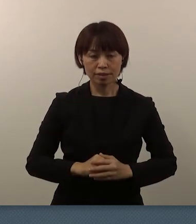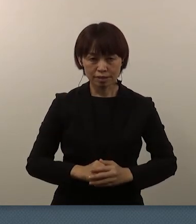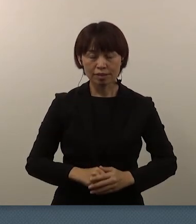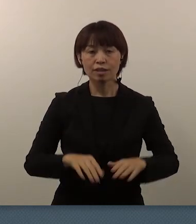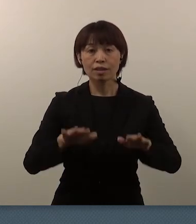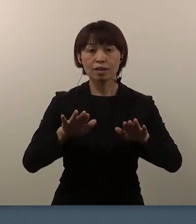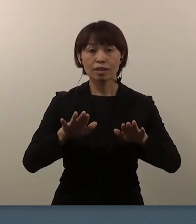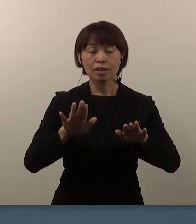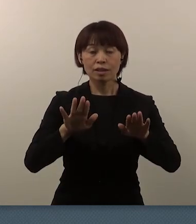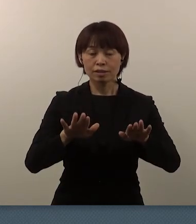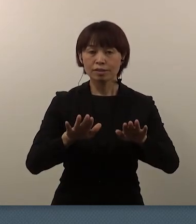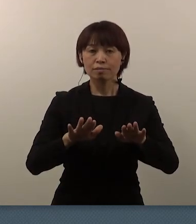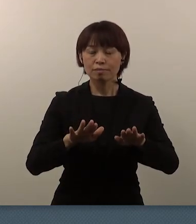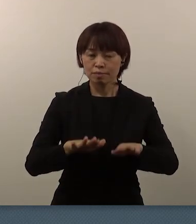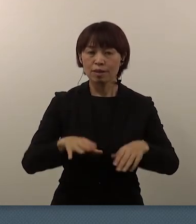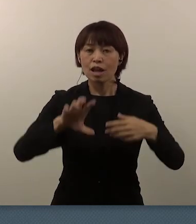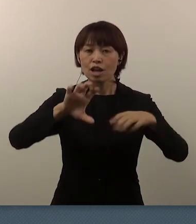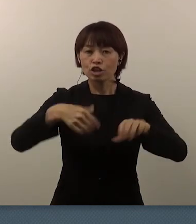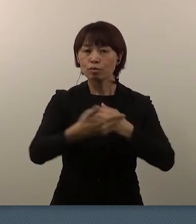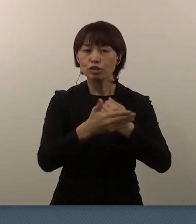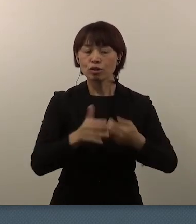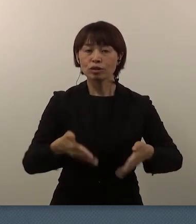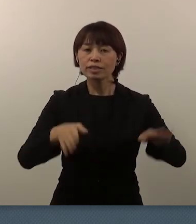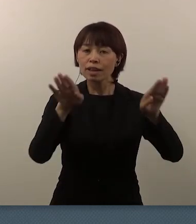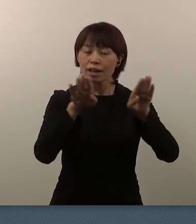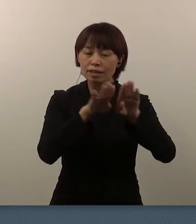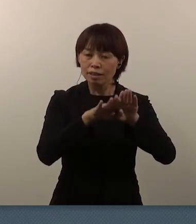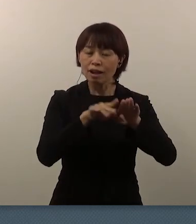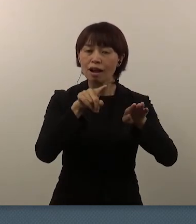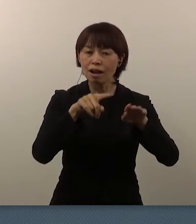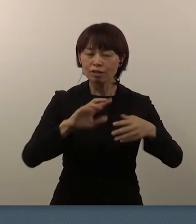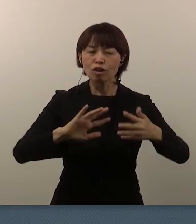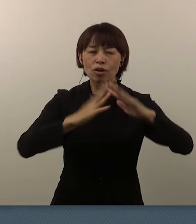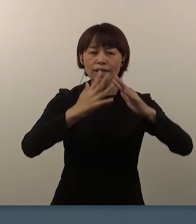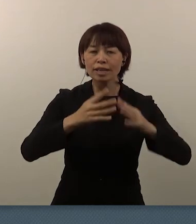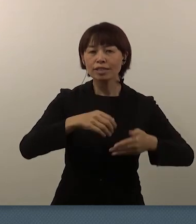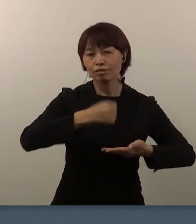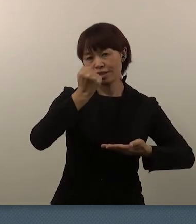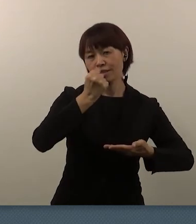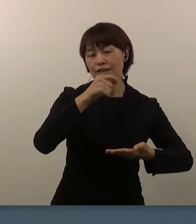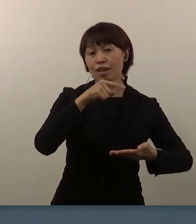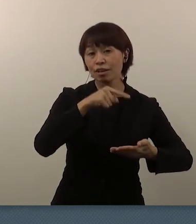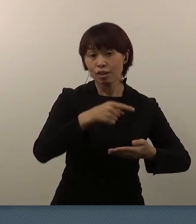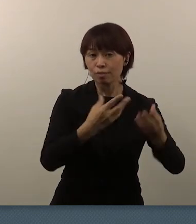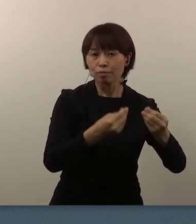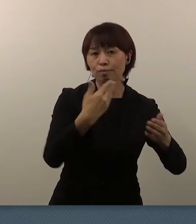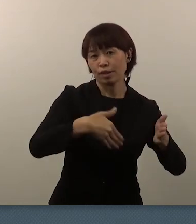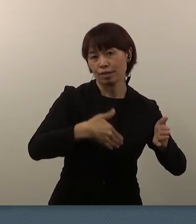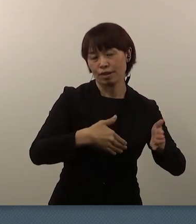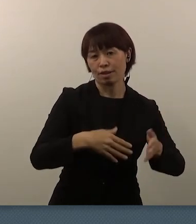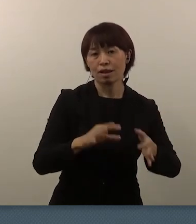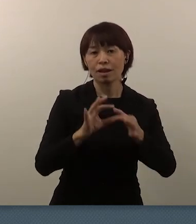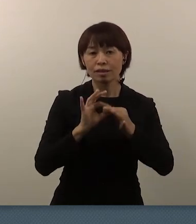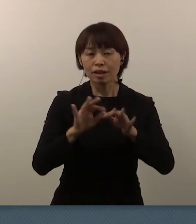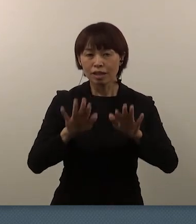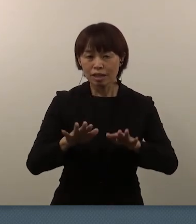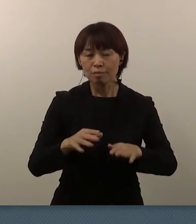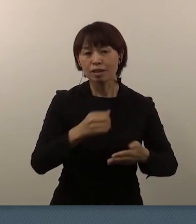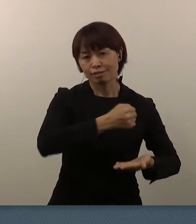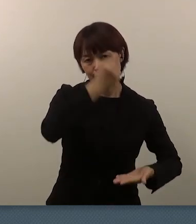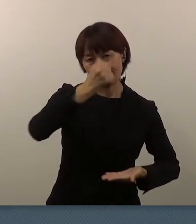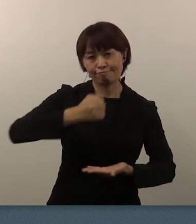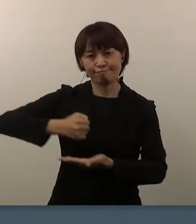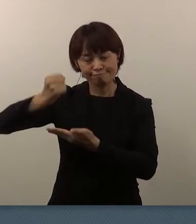総合センターの建設基金ですね、これまだ閉じていませんから、2つの今基金があるという状況になってい